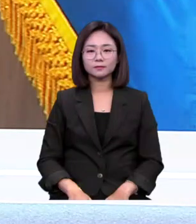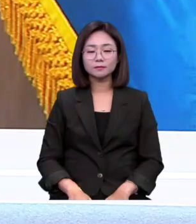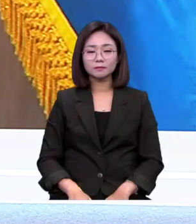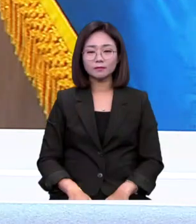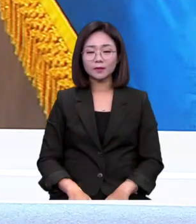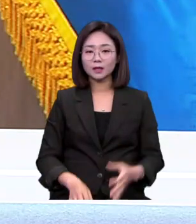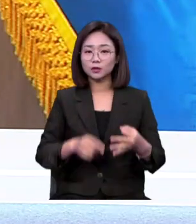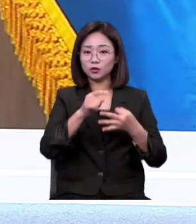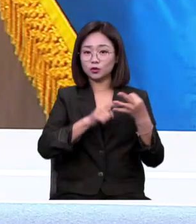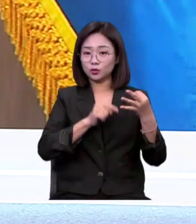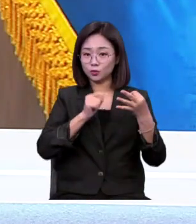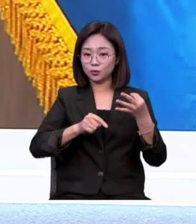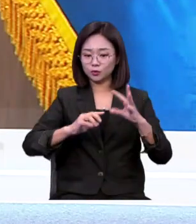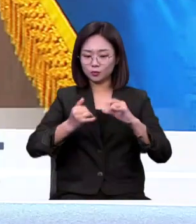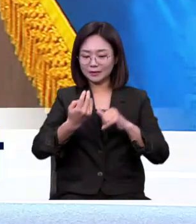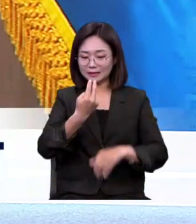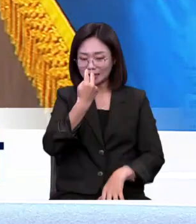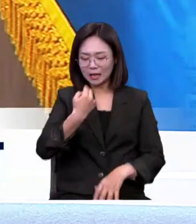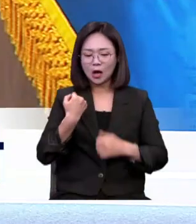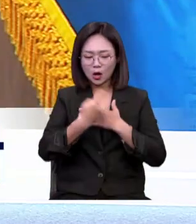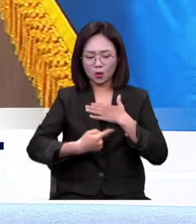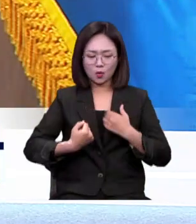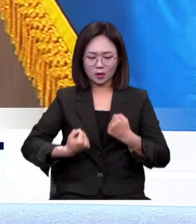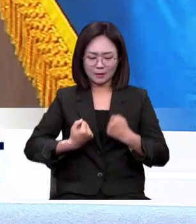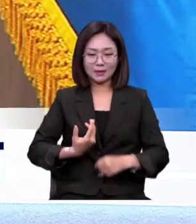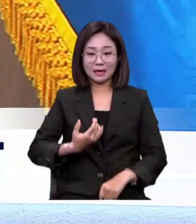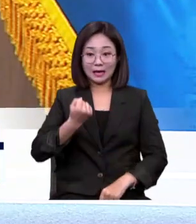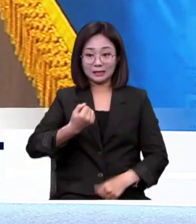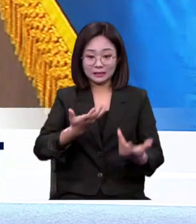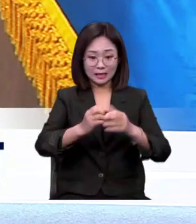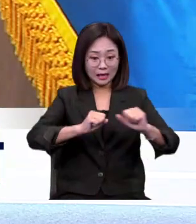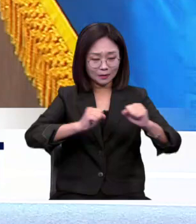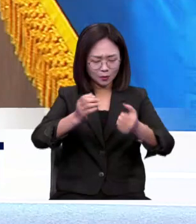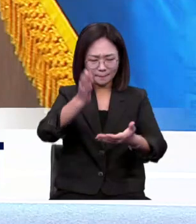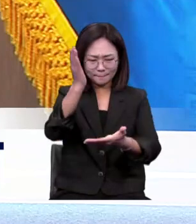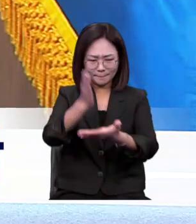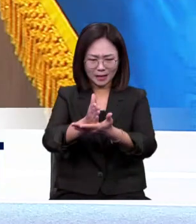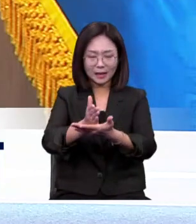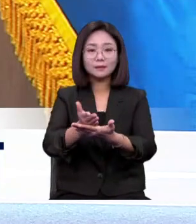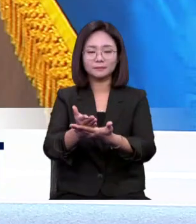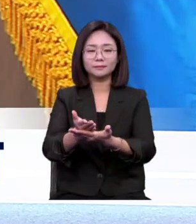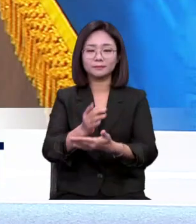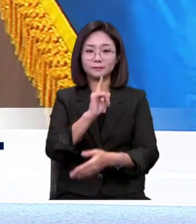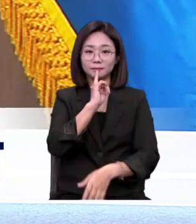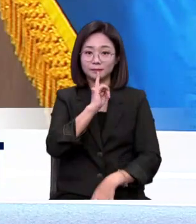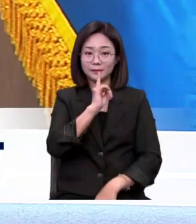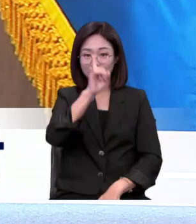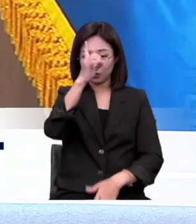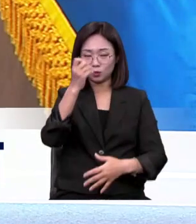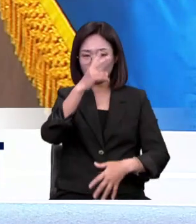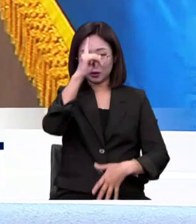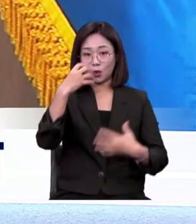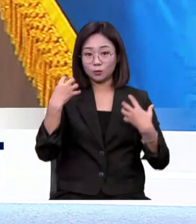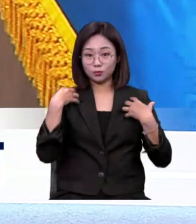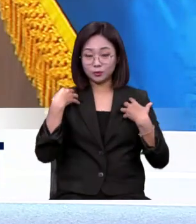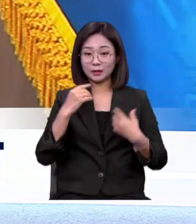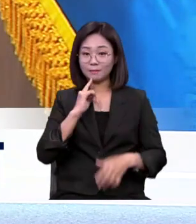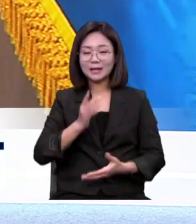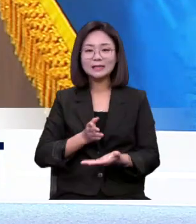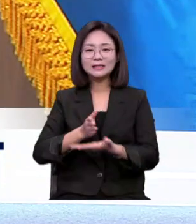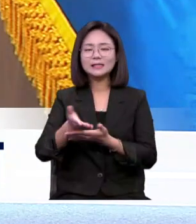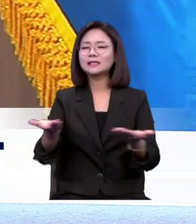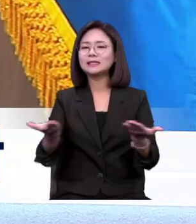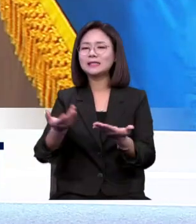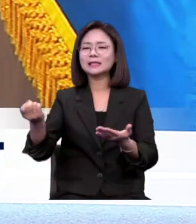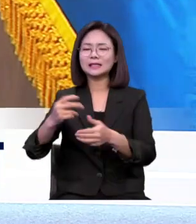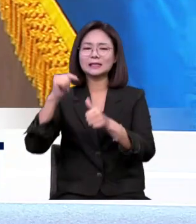윤성열 대통령은 국민의 생명과 건강을 볼모로 집단 행동을 해서는 안 된다고 말했습니다 정부는 전공의들에게 업무 개시